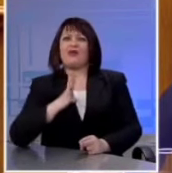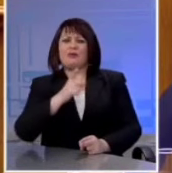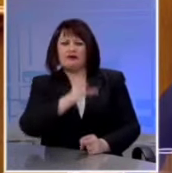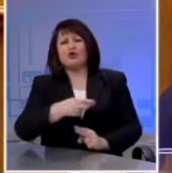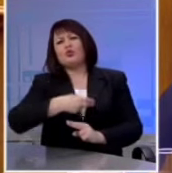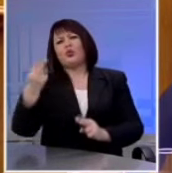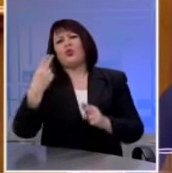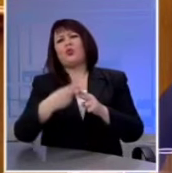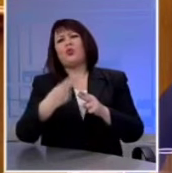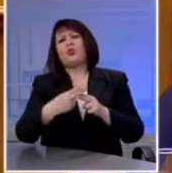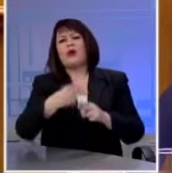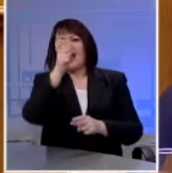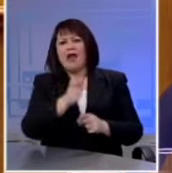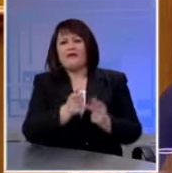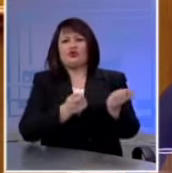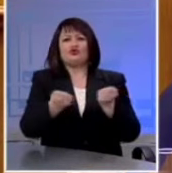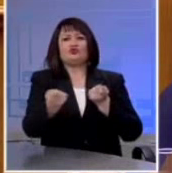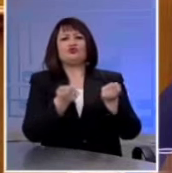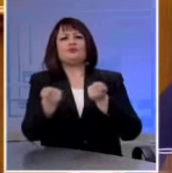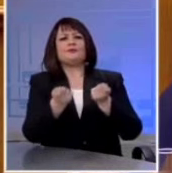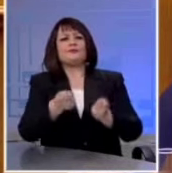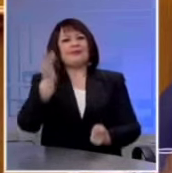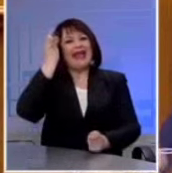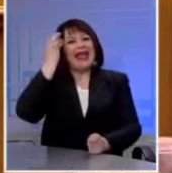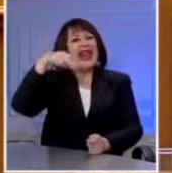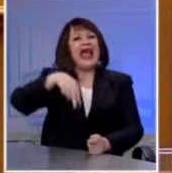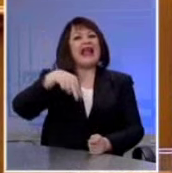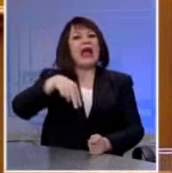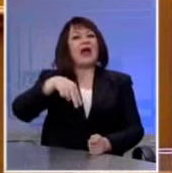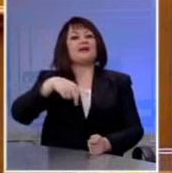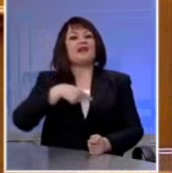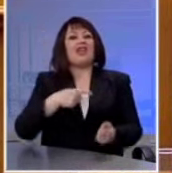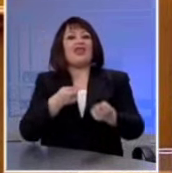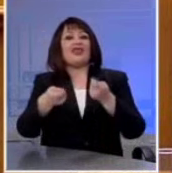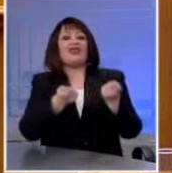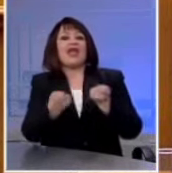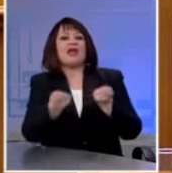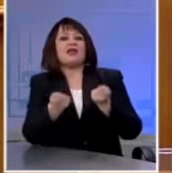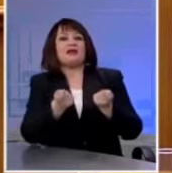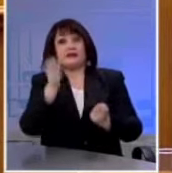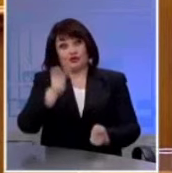φέρεται να μην ήταν απλώς διαχειριστής των λογαριασμών της λίστας Λαγκάρτ, όπως ο ίδιος ισχυρίζεται,